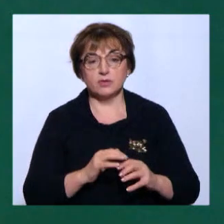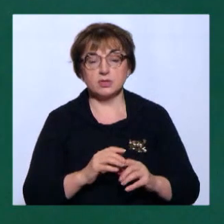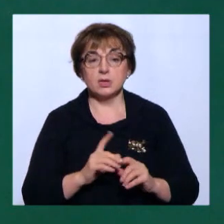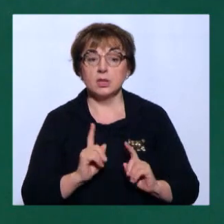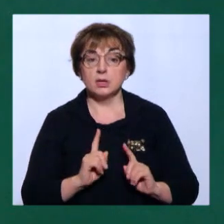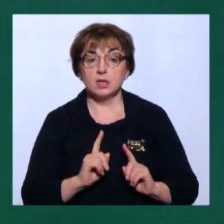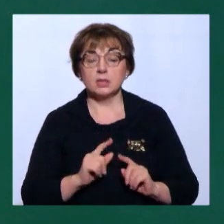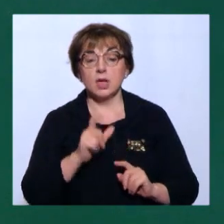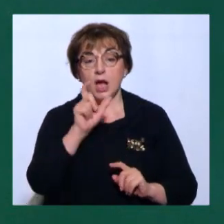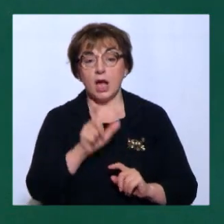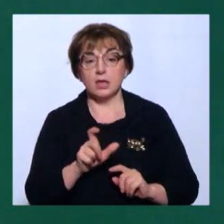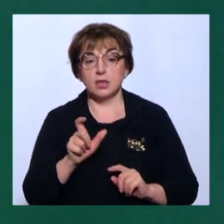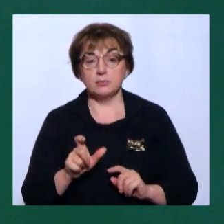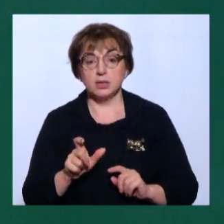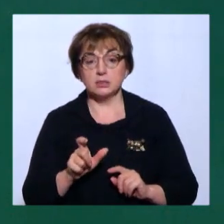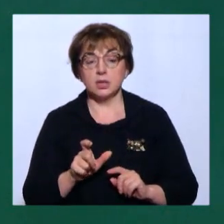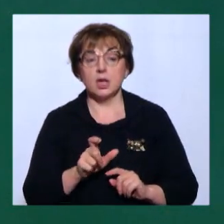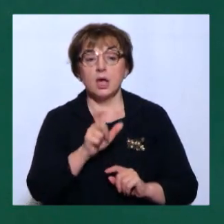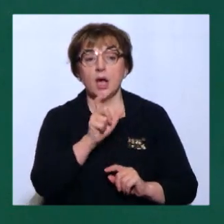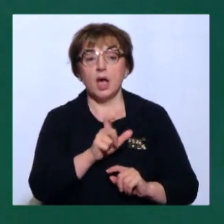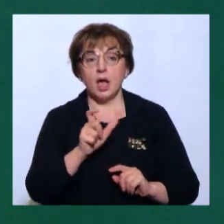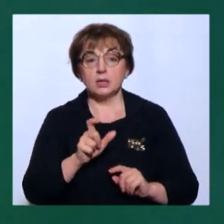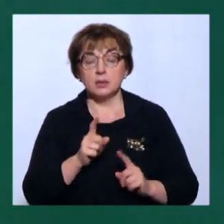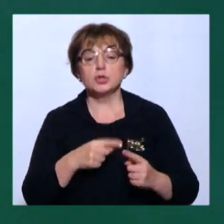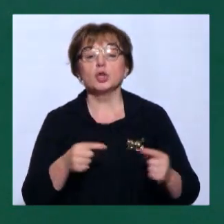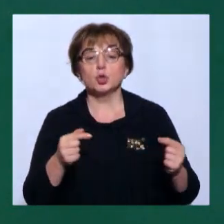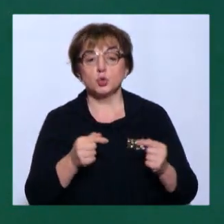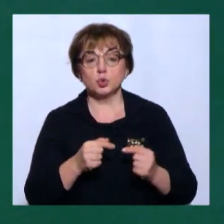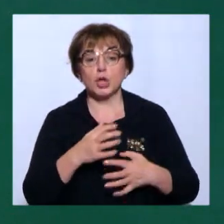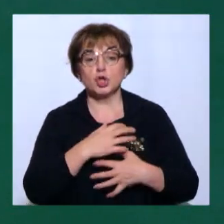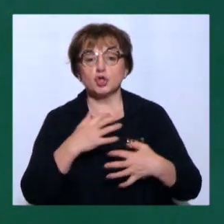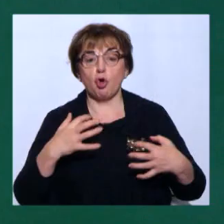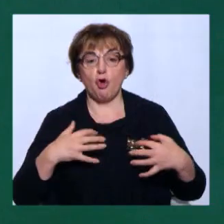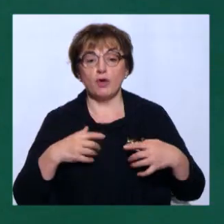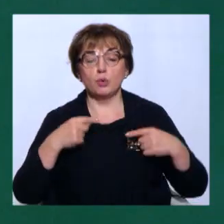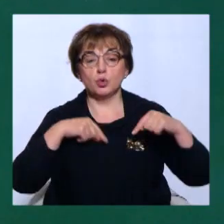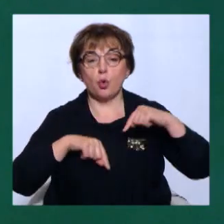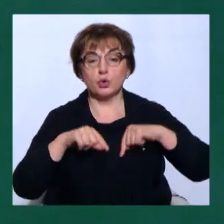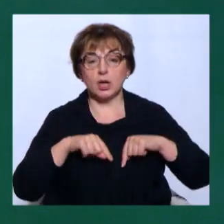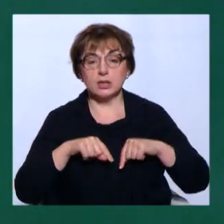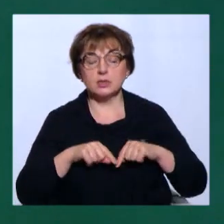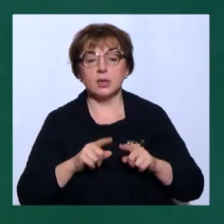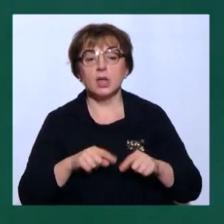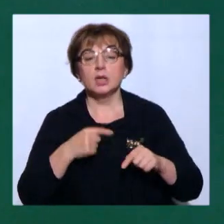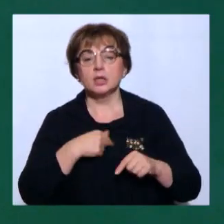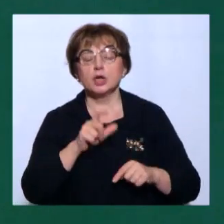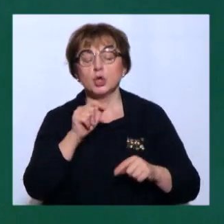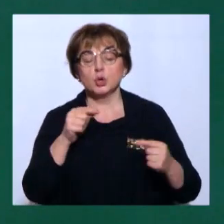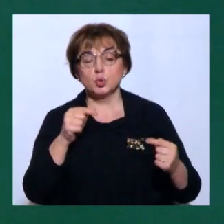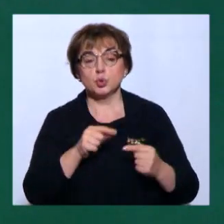რაც შეეხება ადამიანს, ადამიანი ცხოველური ორგანიზმია და საინტერესოა, რომ ჩვენც